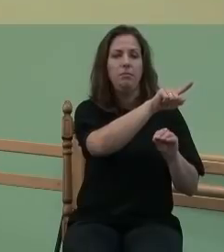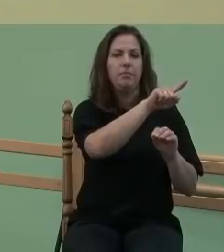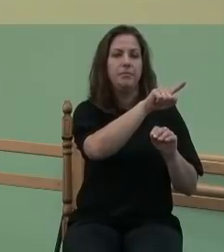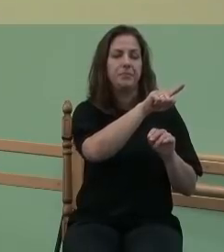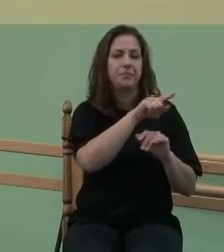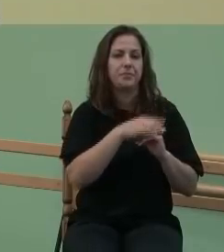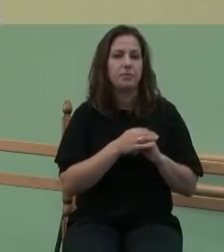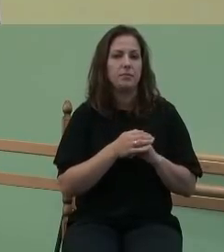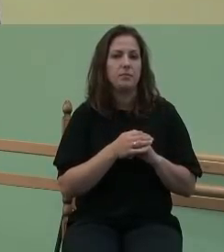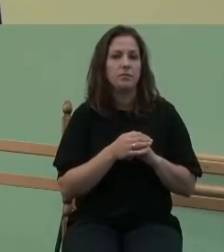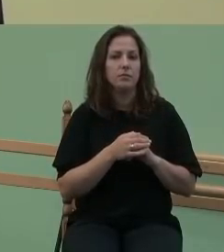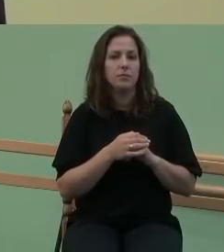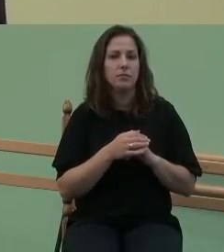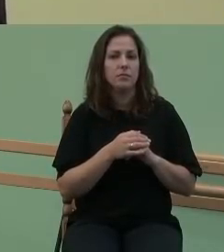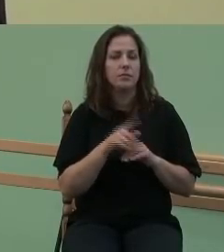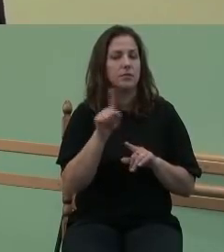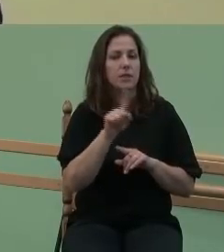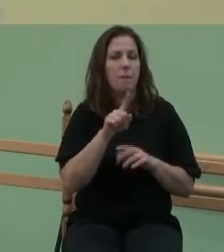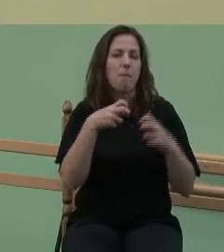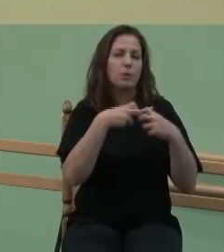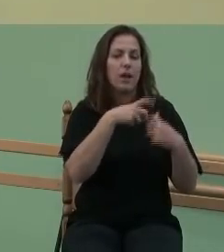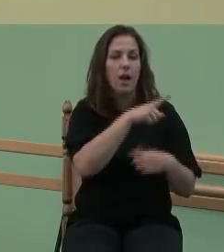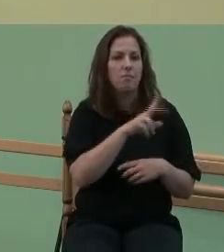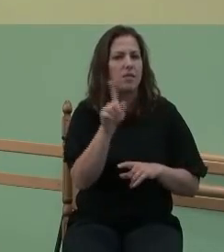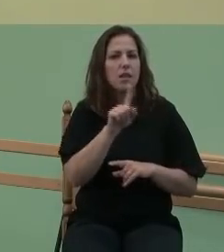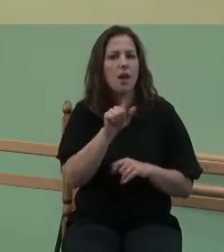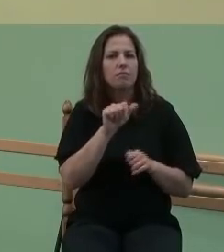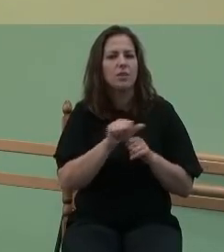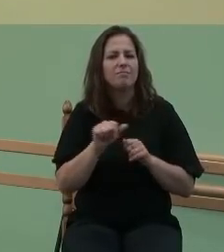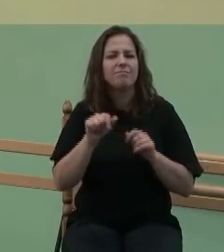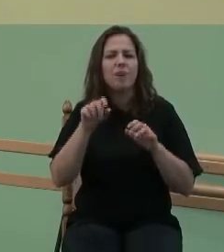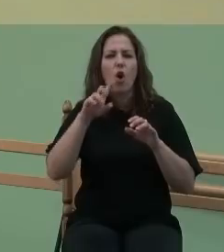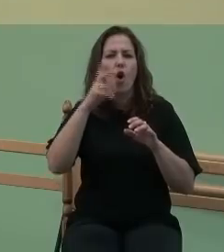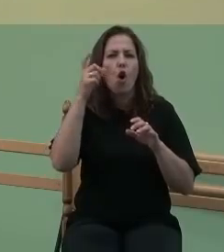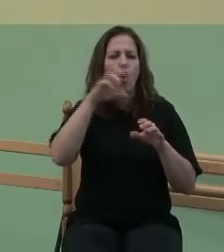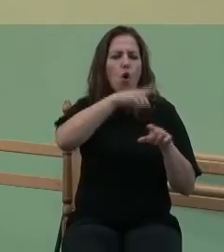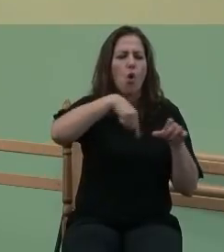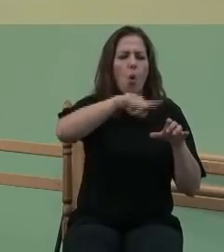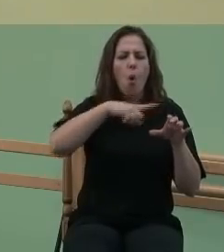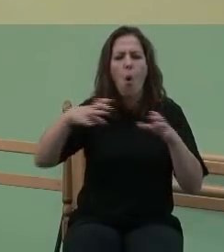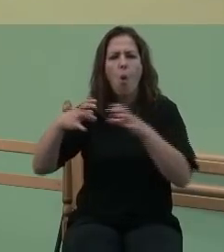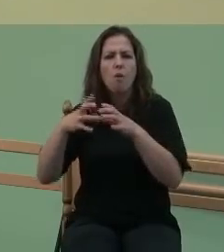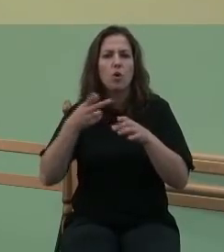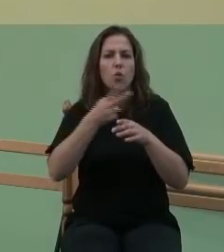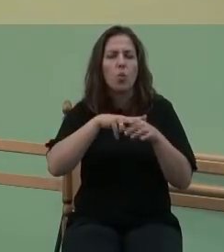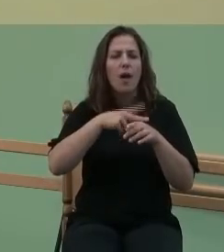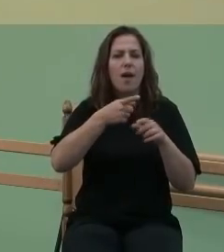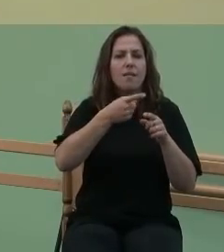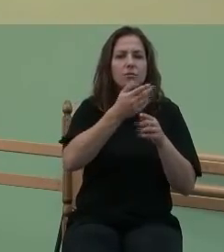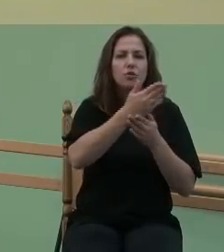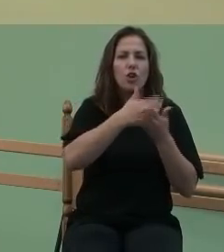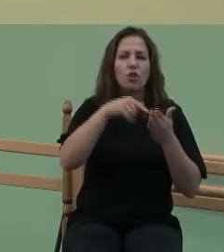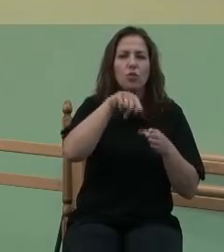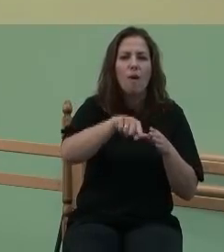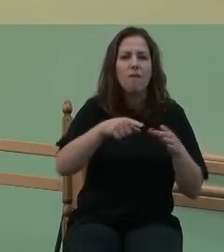wierzchołka gdzieś w Brukseli. Nie. To są koncentryczne koła, które częściowo pewną